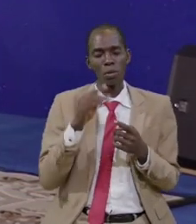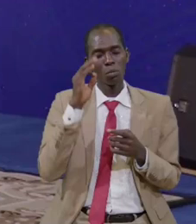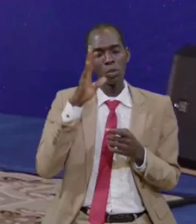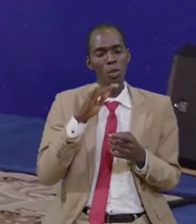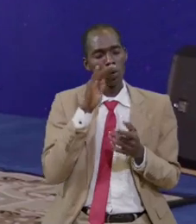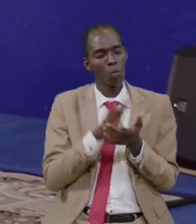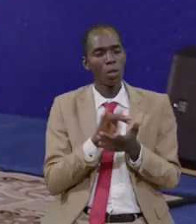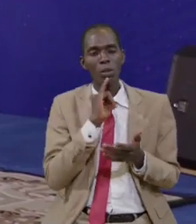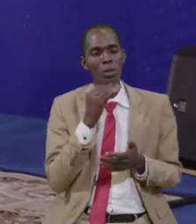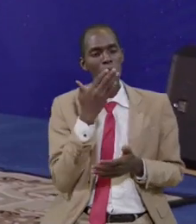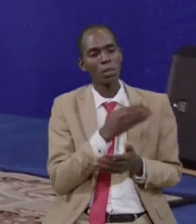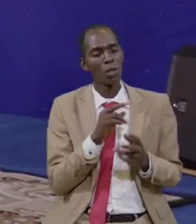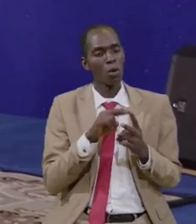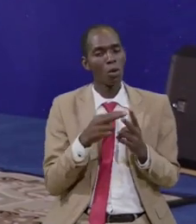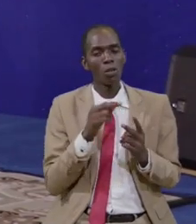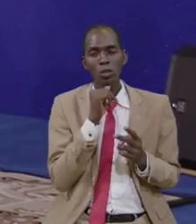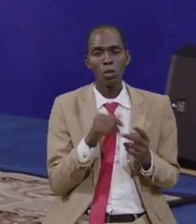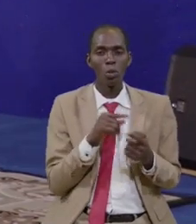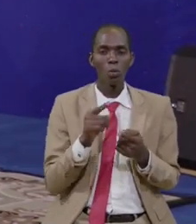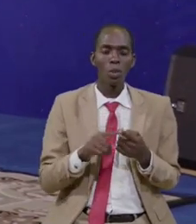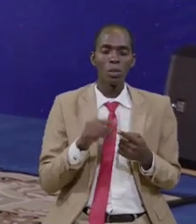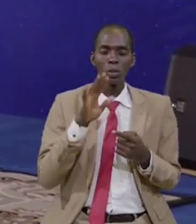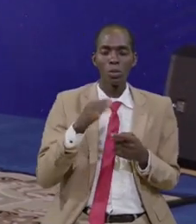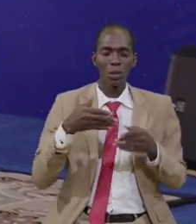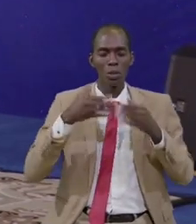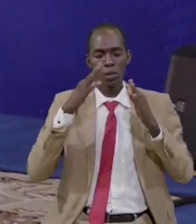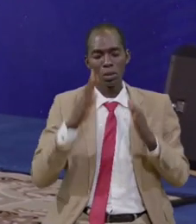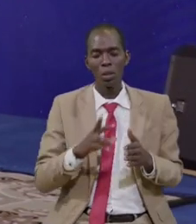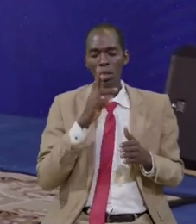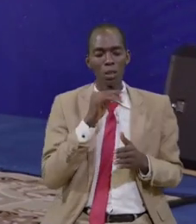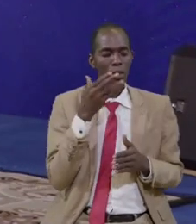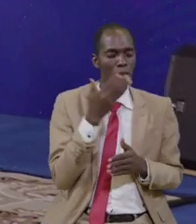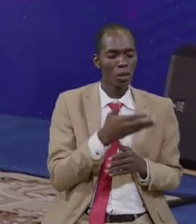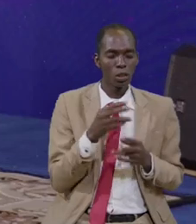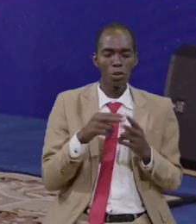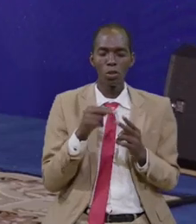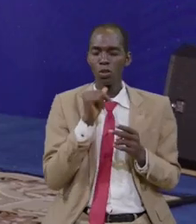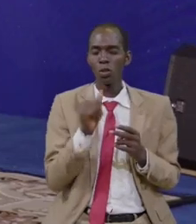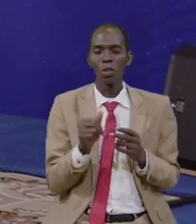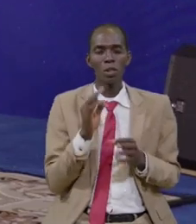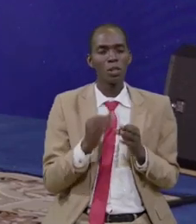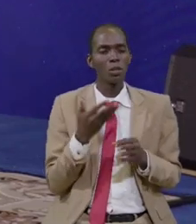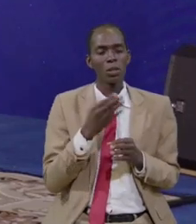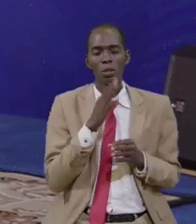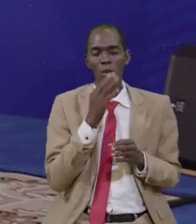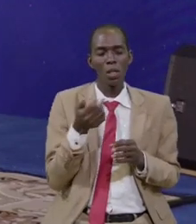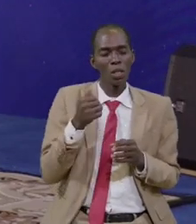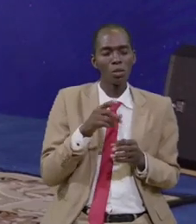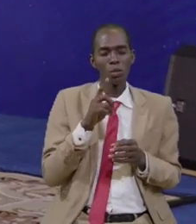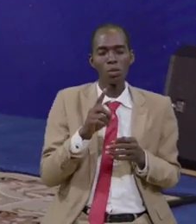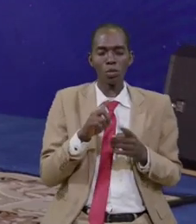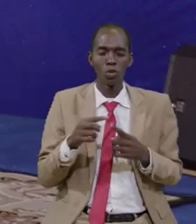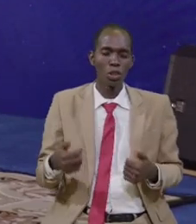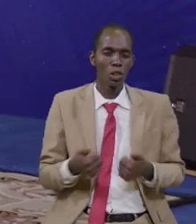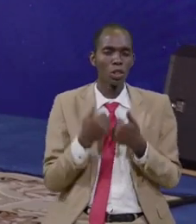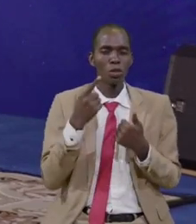que tes dirigeants, ton pasteur responsable soit là ou pas, ou s'il y a quelqu'un pour te défier ou pas, ou peut-être même tu as fait taire